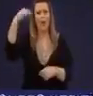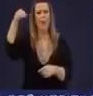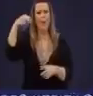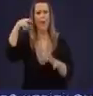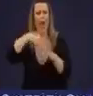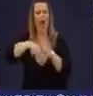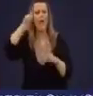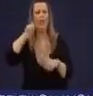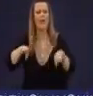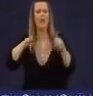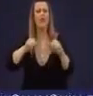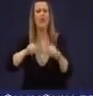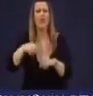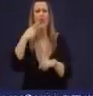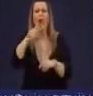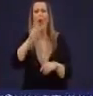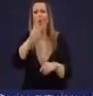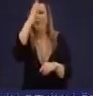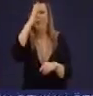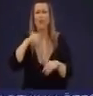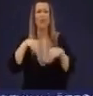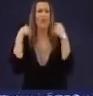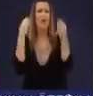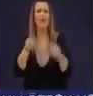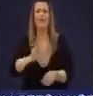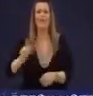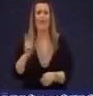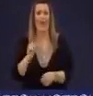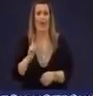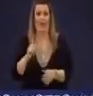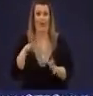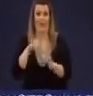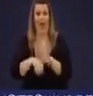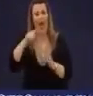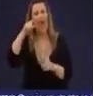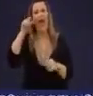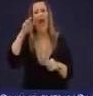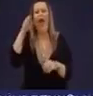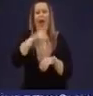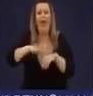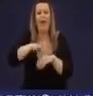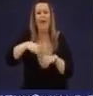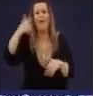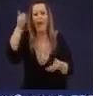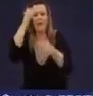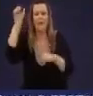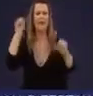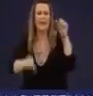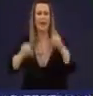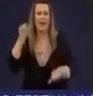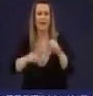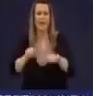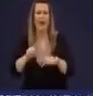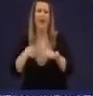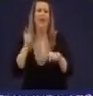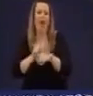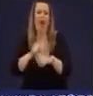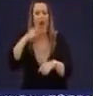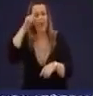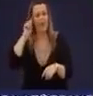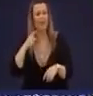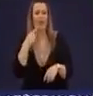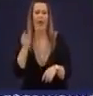Azərbaycan torpağının bir qarışını da düşmənə gücəsi də gedən deyil. Ermənilərin təxribatlarına bu cür qarşılıq verilməsi təbii ki, Azərbaycan